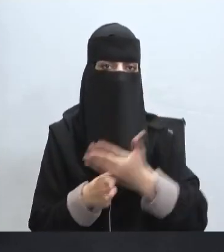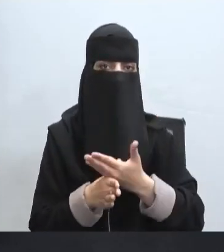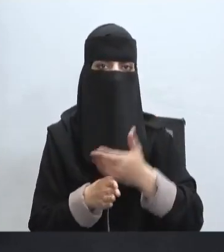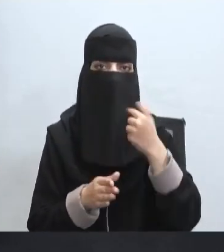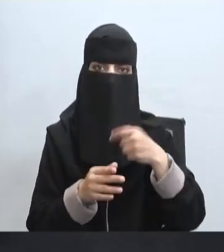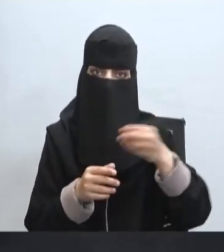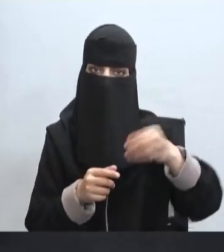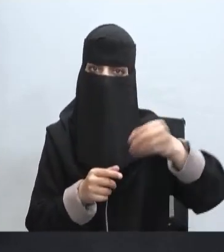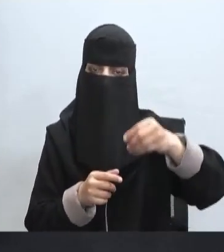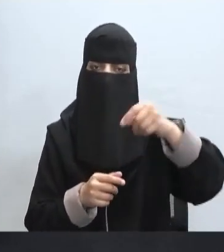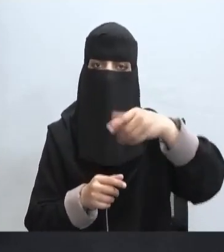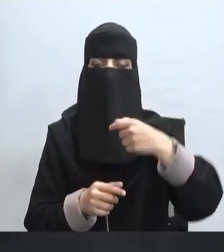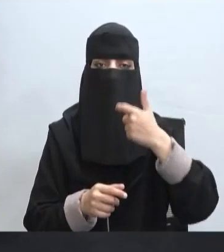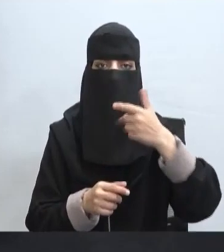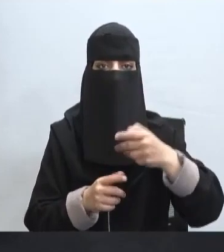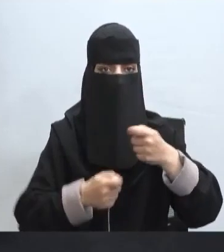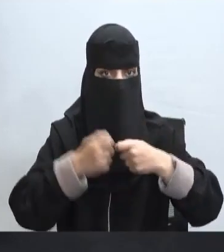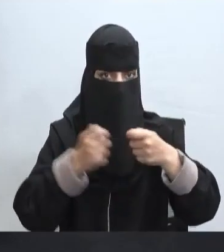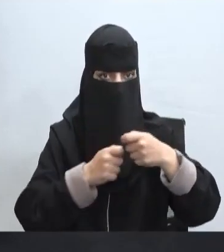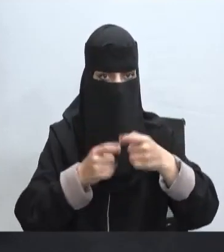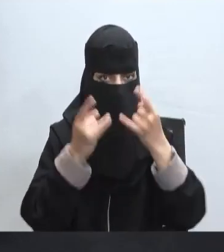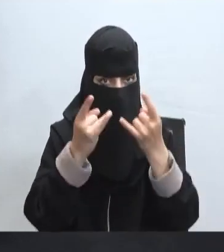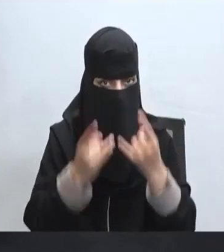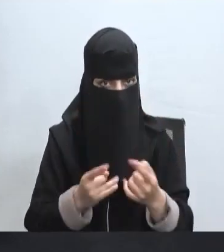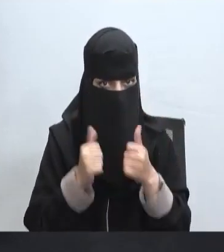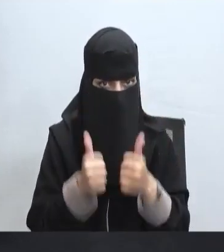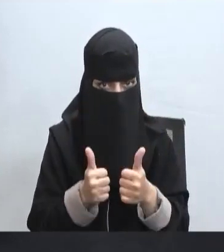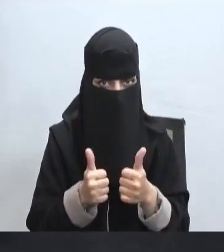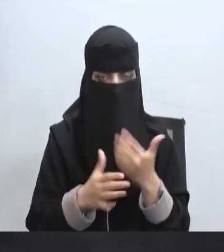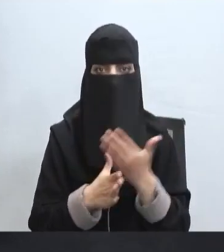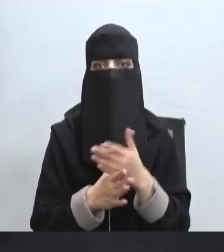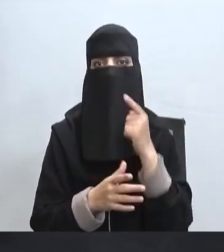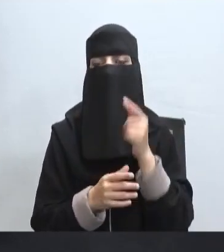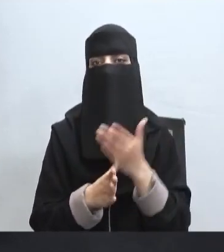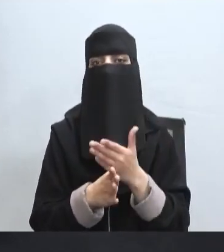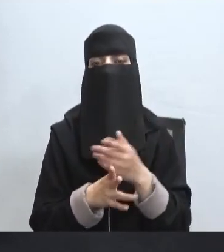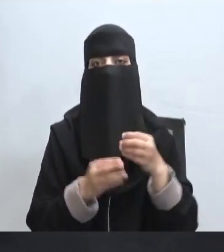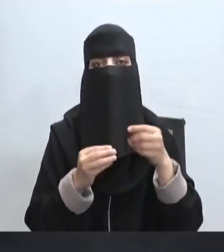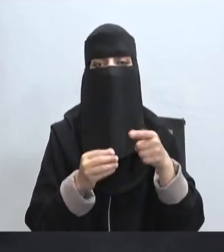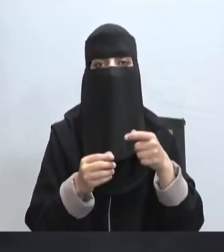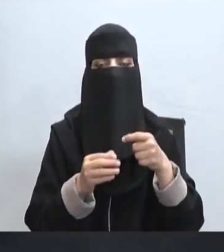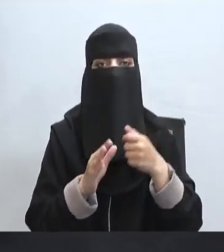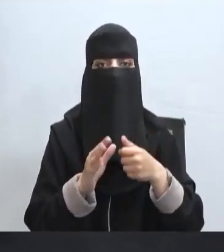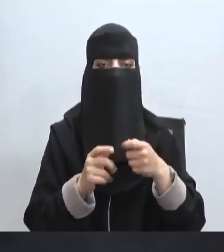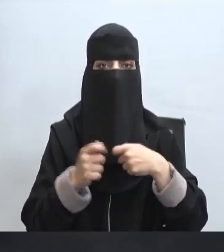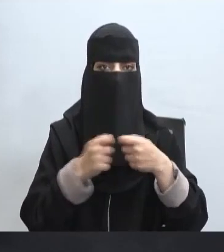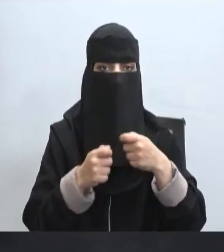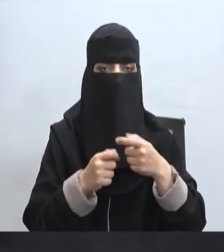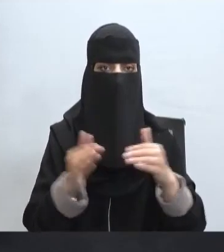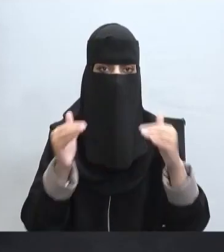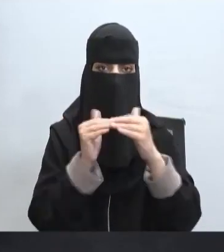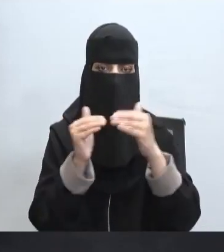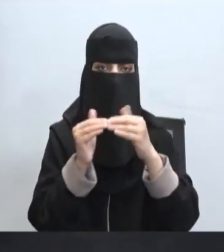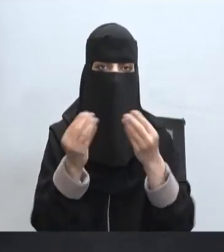ستحققه من ارباح اذا استثمرتها بطريقه صحيحه فان تلك الارباح عادل او